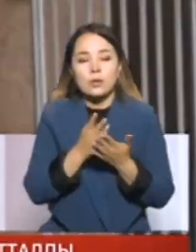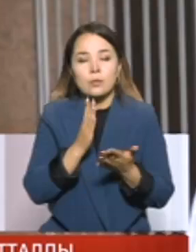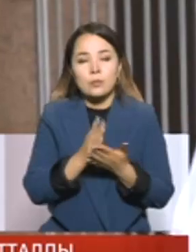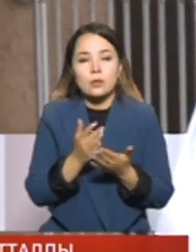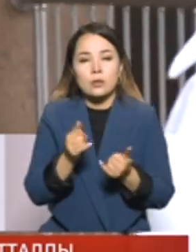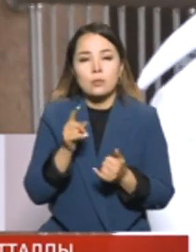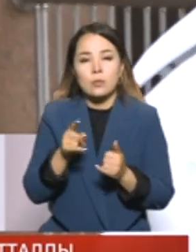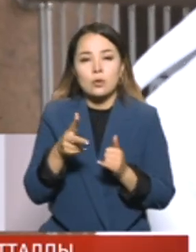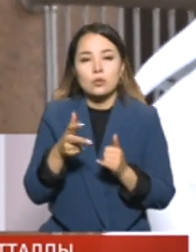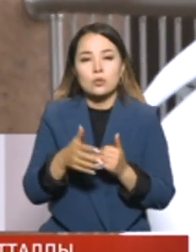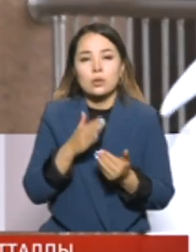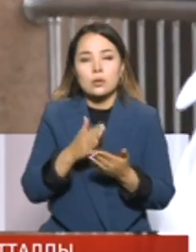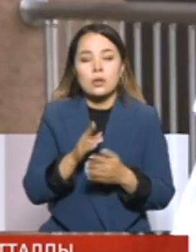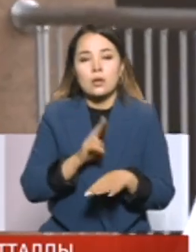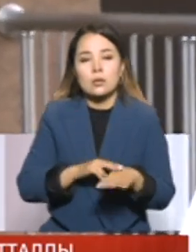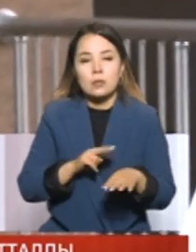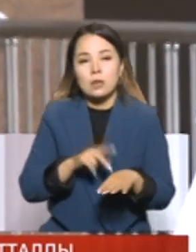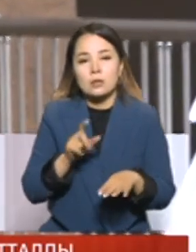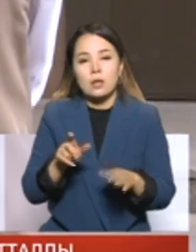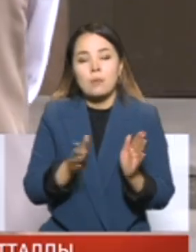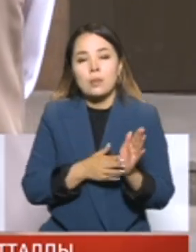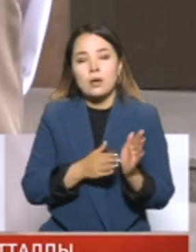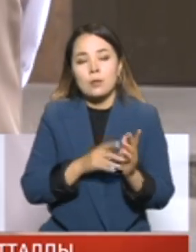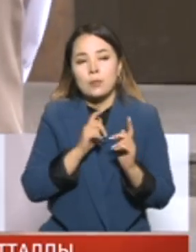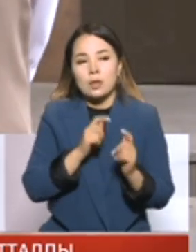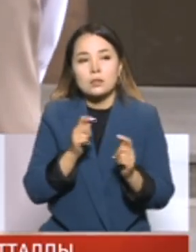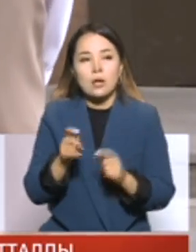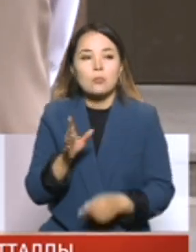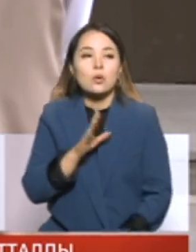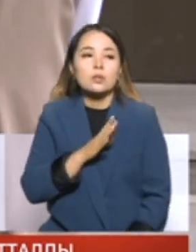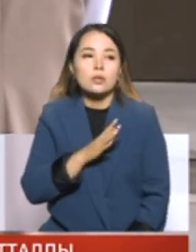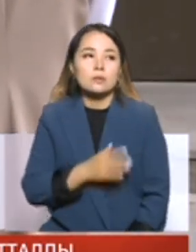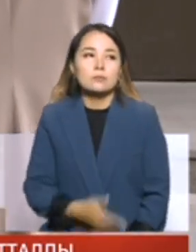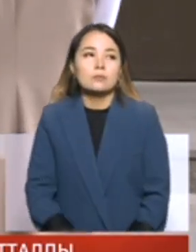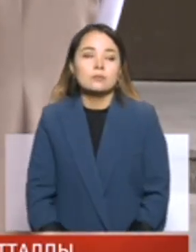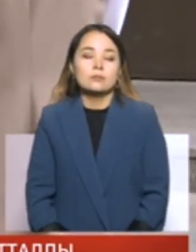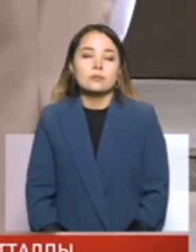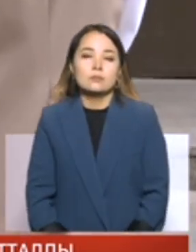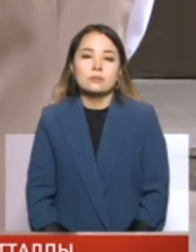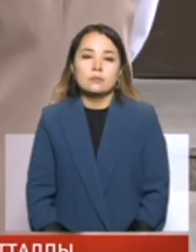бойынша 1300-ге жуық тәртіп сақшысы марапатталды. Динара Жарқынбек, Қазақстан ұлттық телеарнасы.